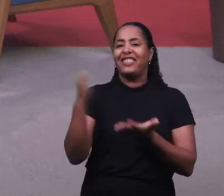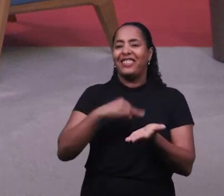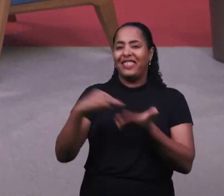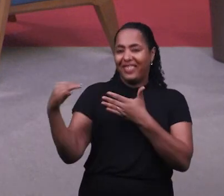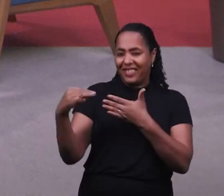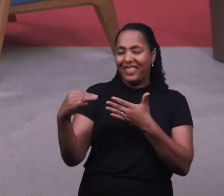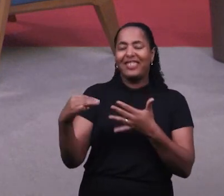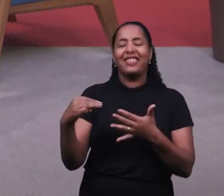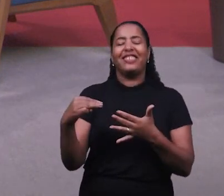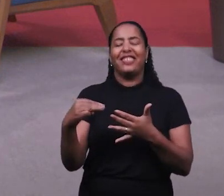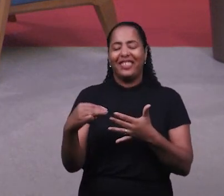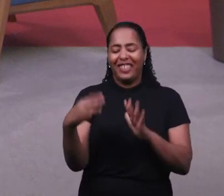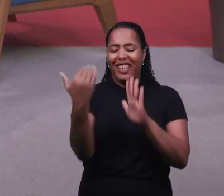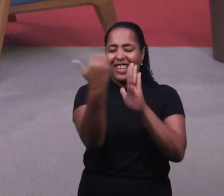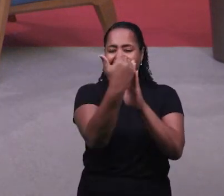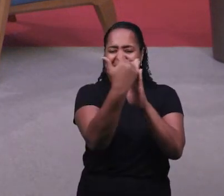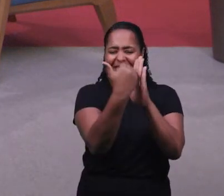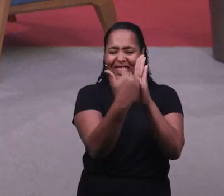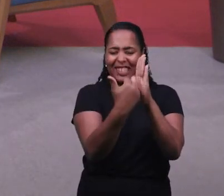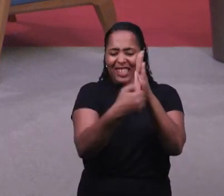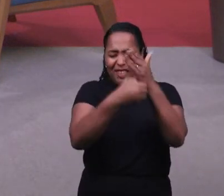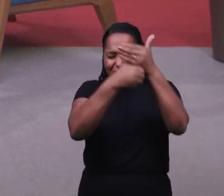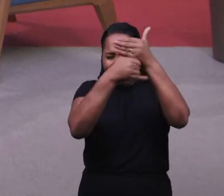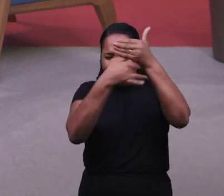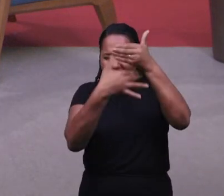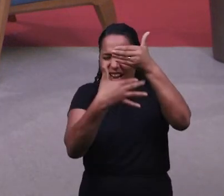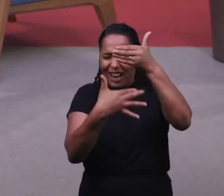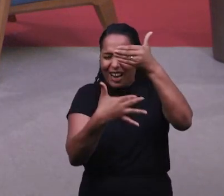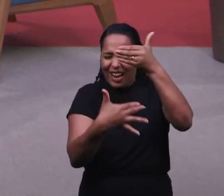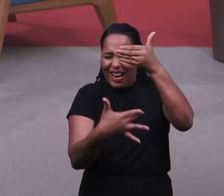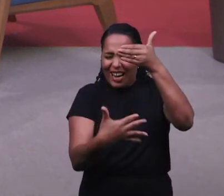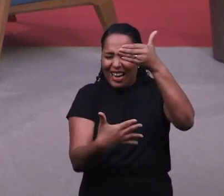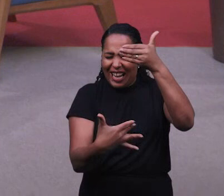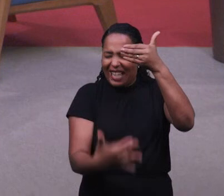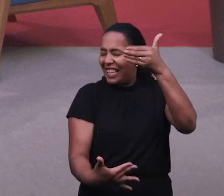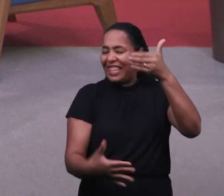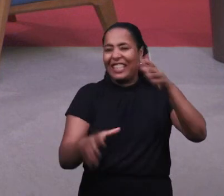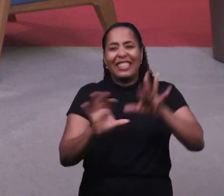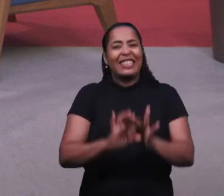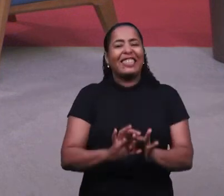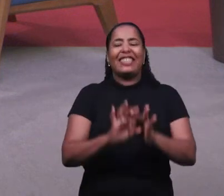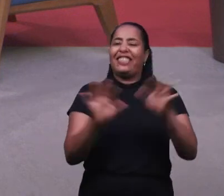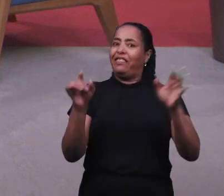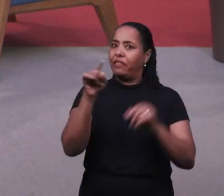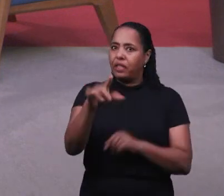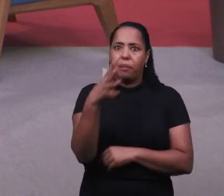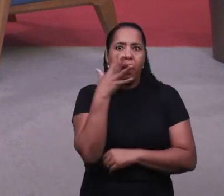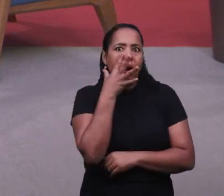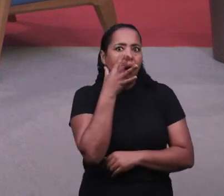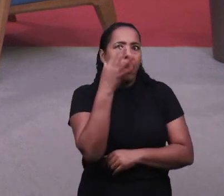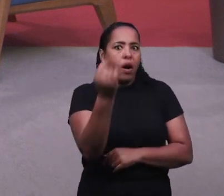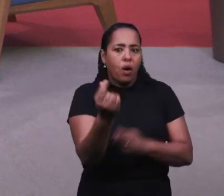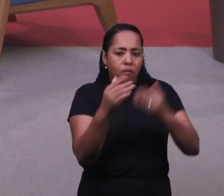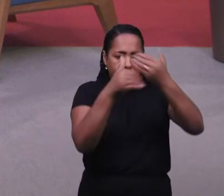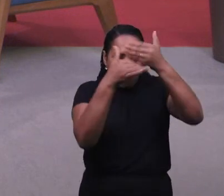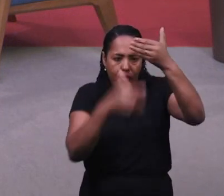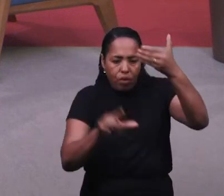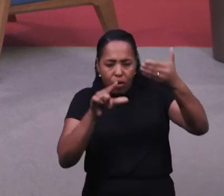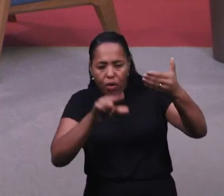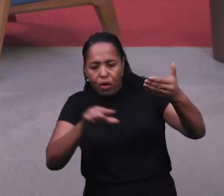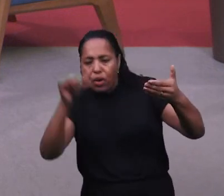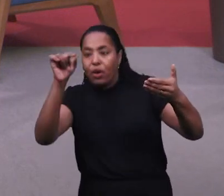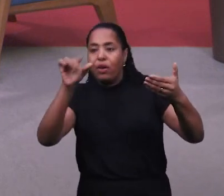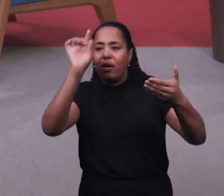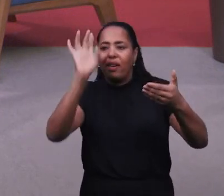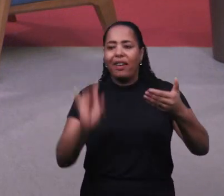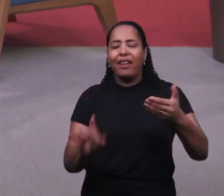sur YouTube, vous assistez à une grande programmation diversifiée qui est disponible pour vous. Mais je vais appeler votre attention